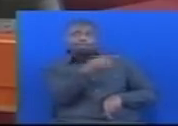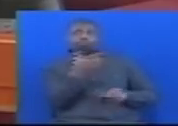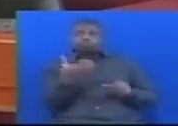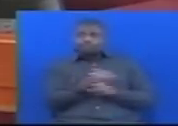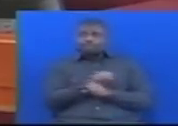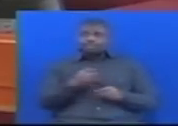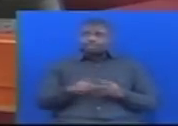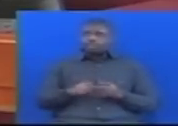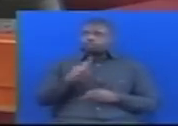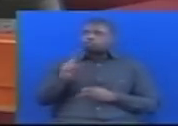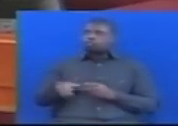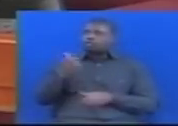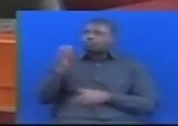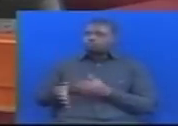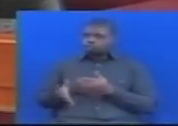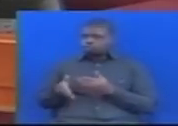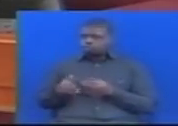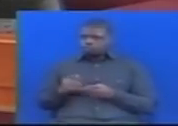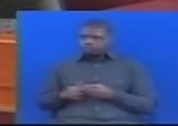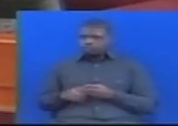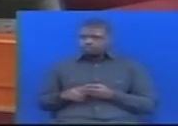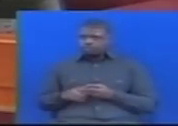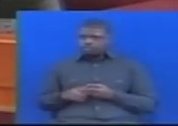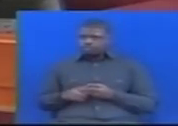tupate swali la mwisho